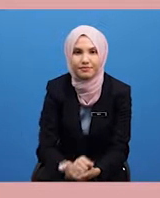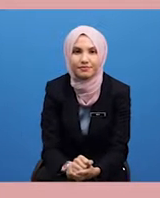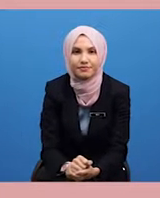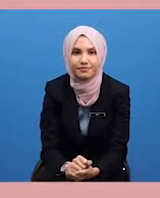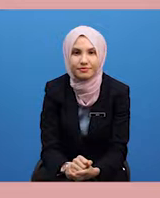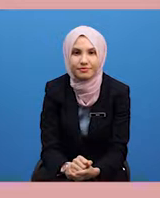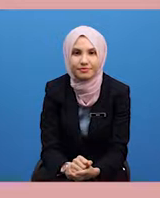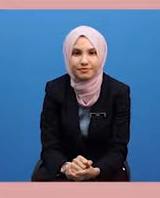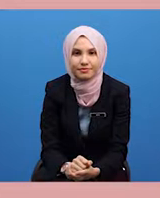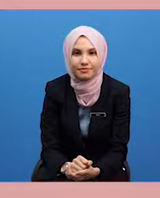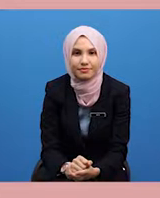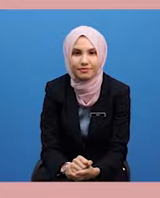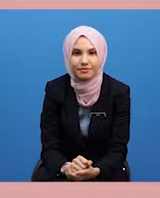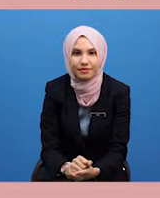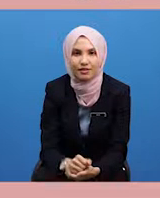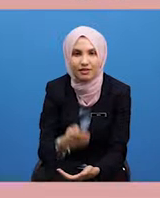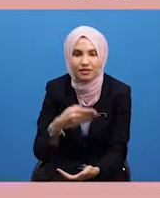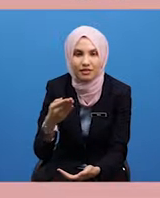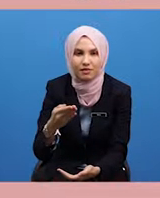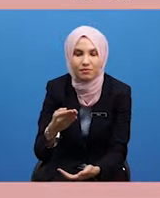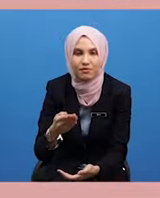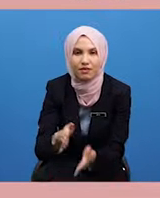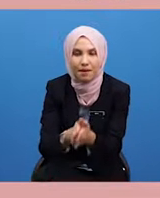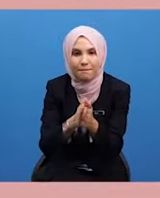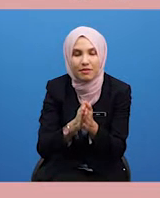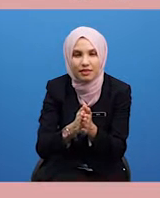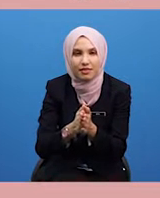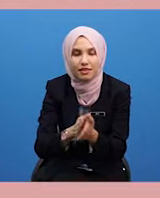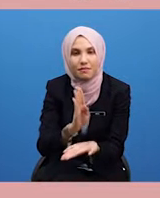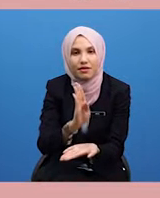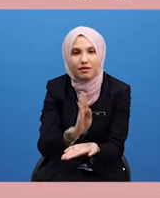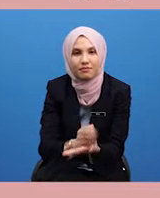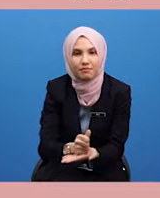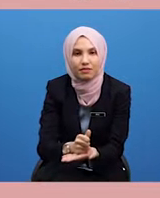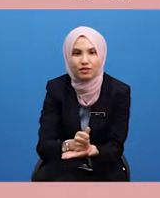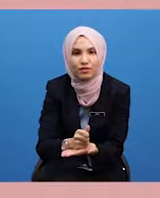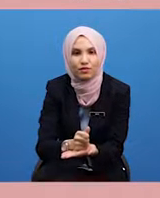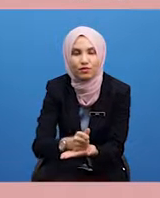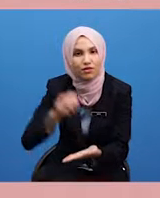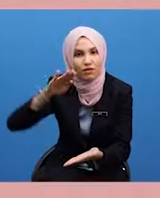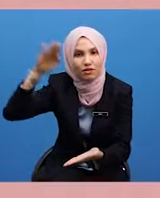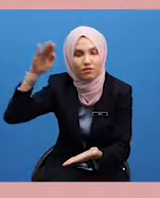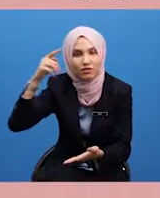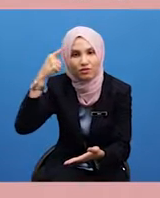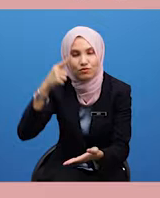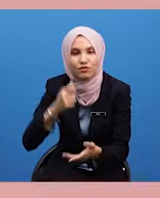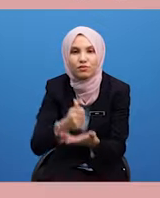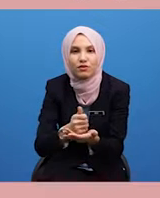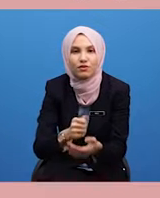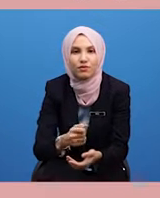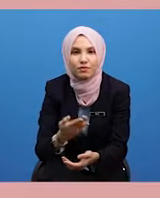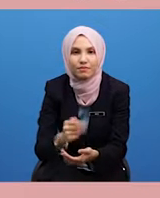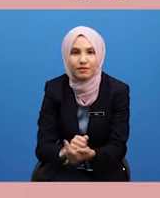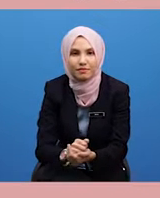D. Anda boleh minta bantuan orang dewasa bagi menjayakan eksperimen ringkas ini.